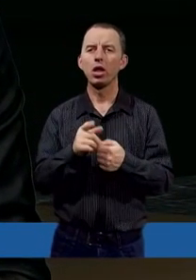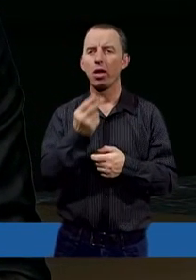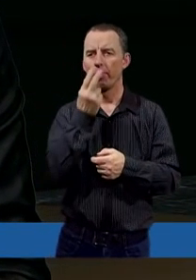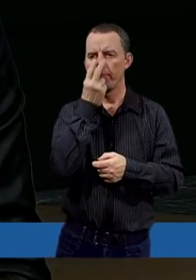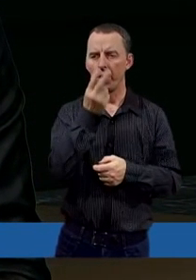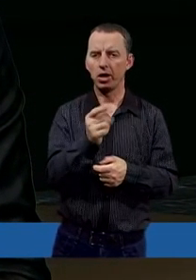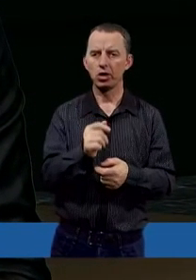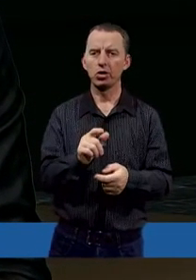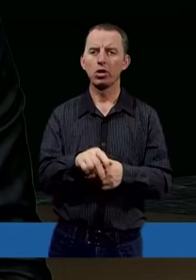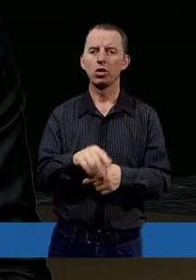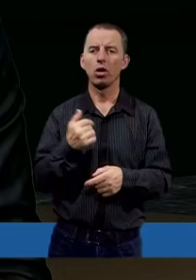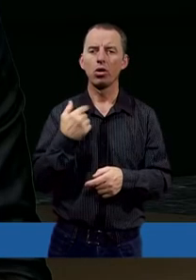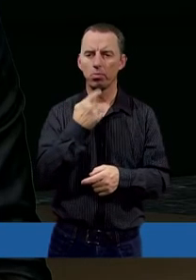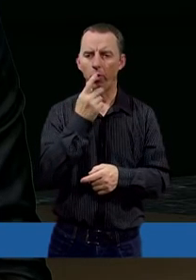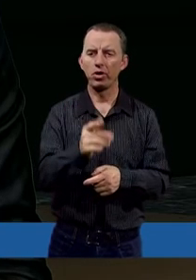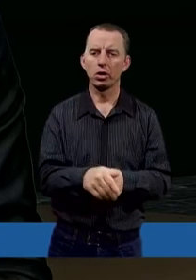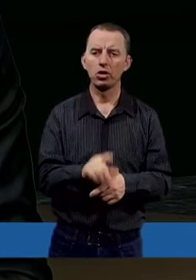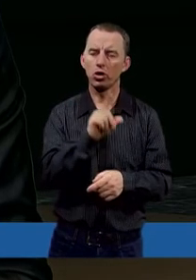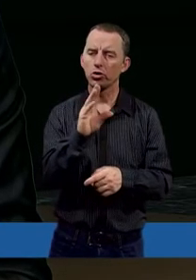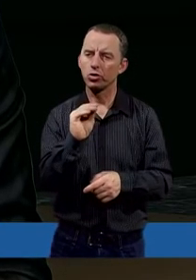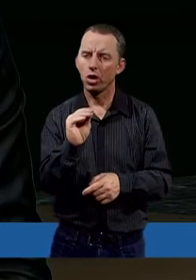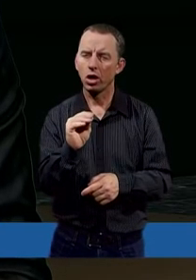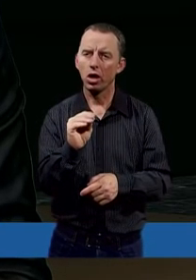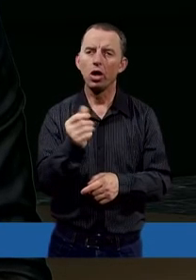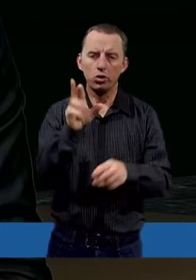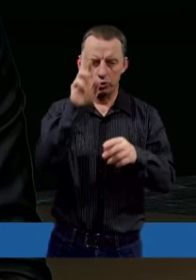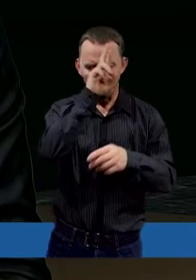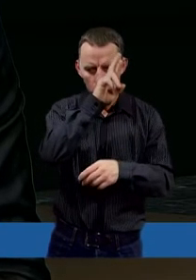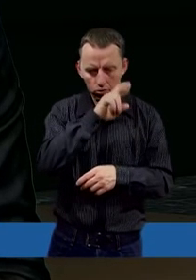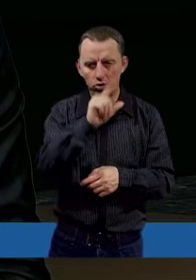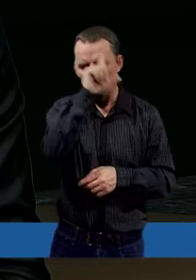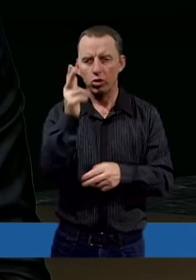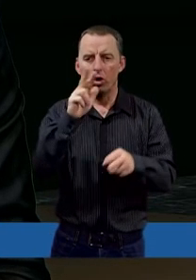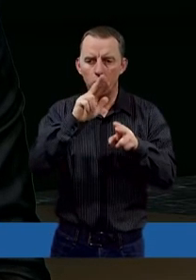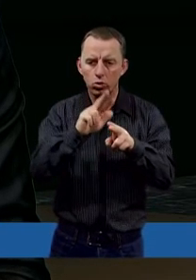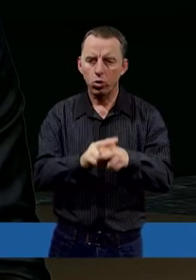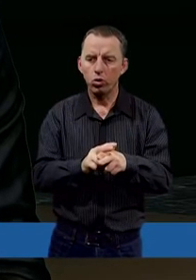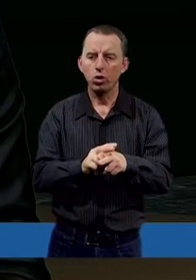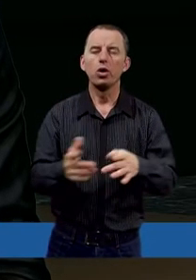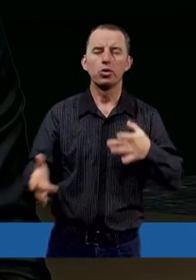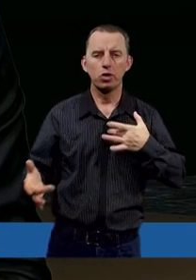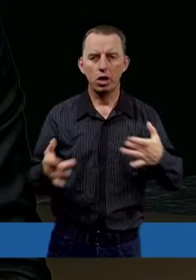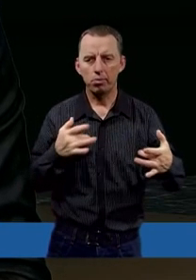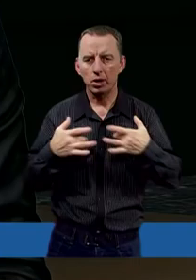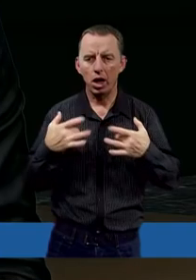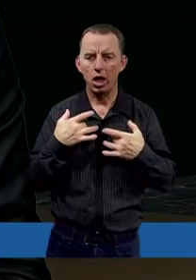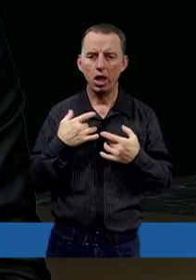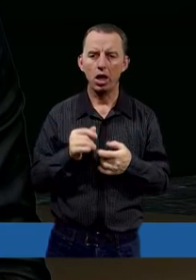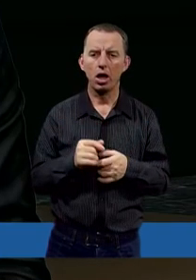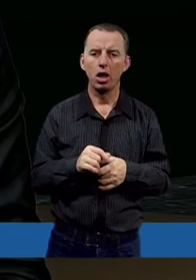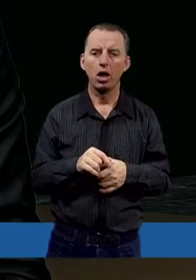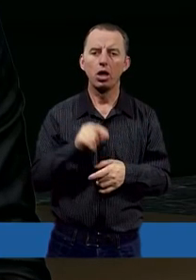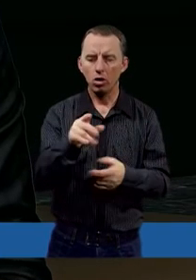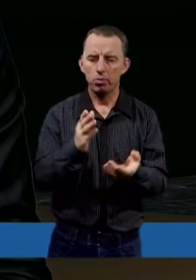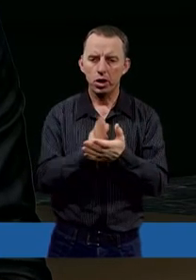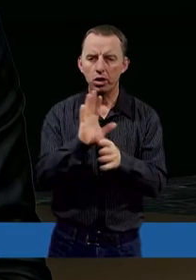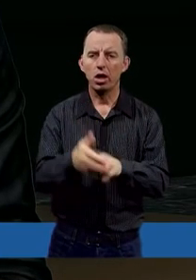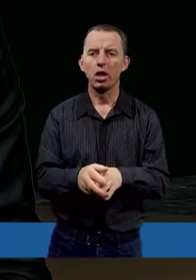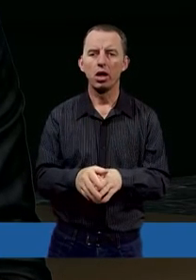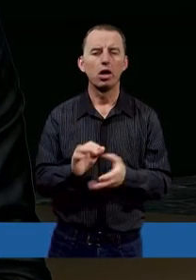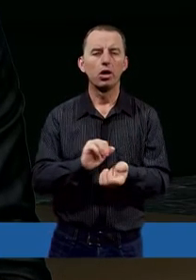patrzymy na Pismo Święte, to możemy powiedzieć jedynie, że rzeczywiście ludzie, którzy właśnie cierpieli, to przede wszystkim